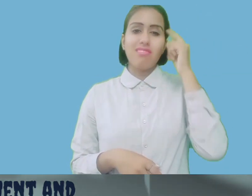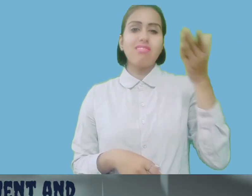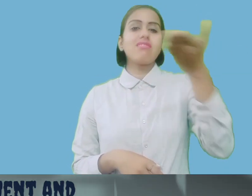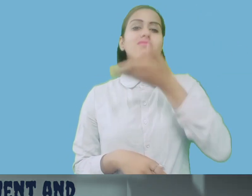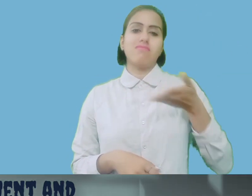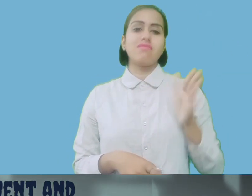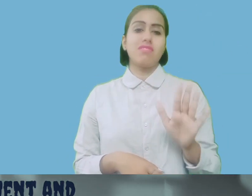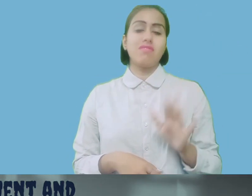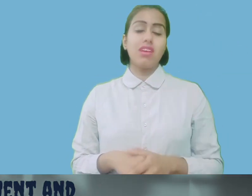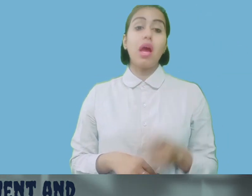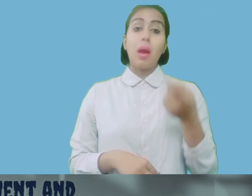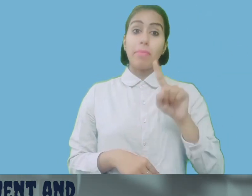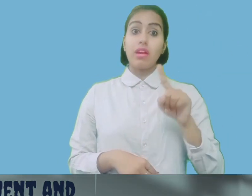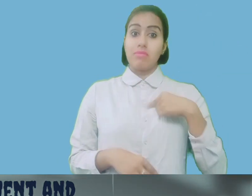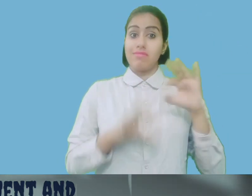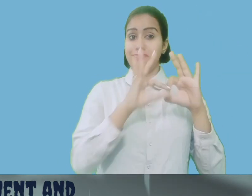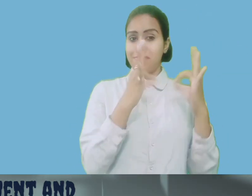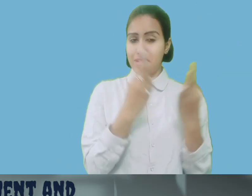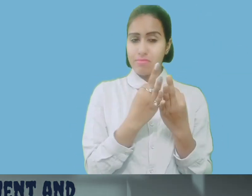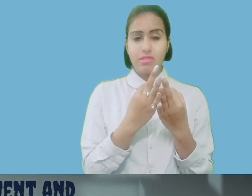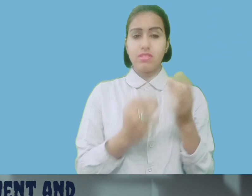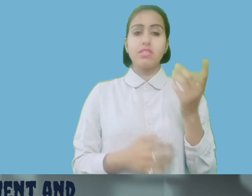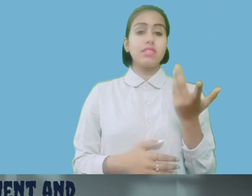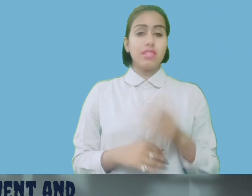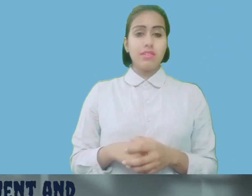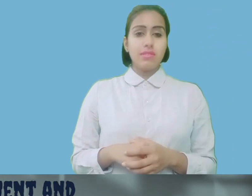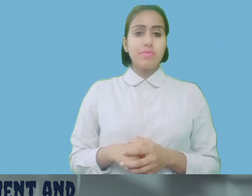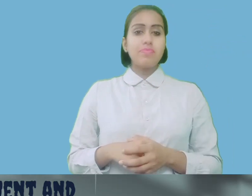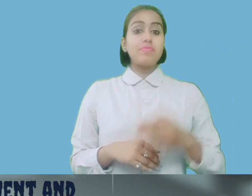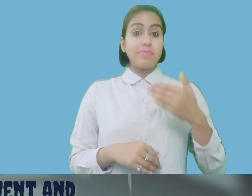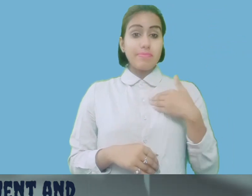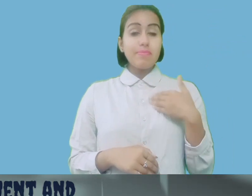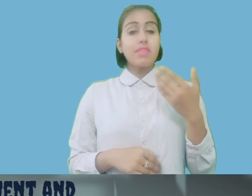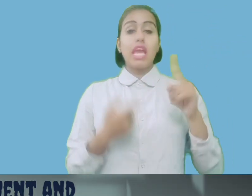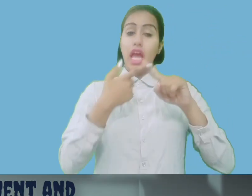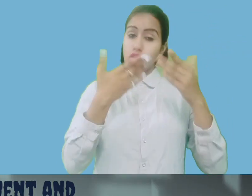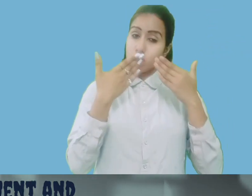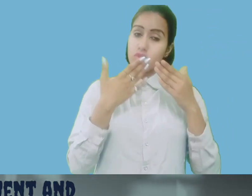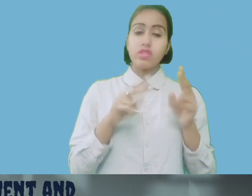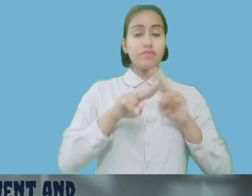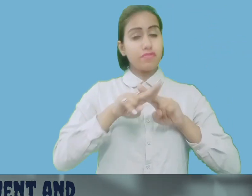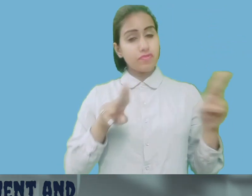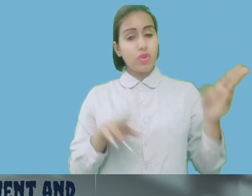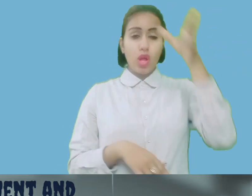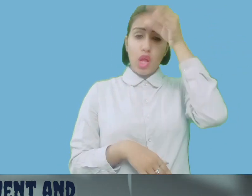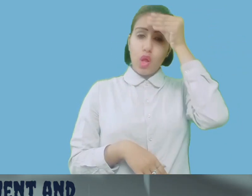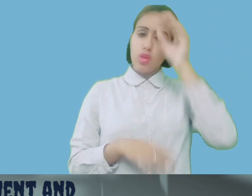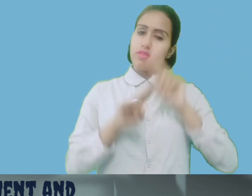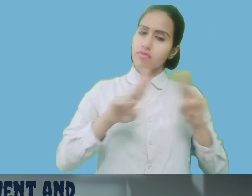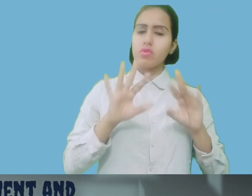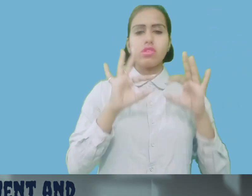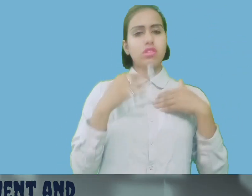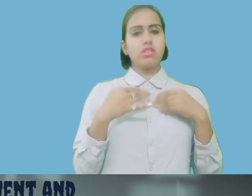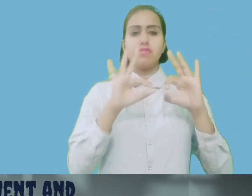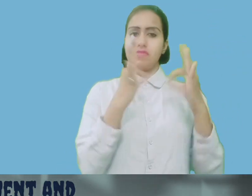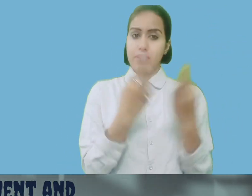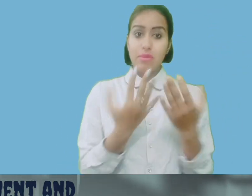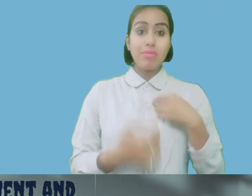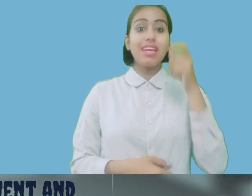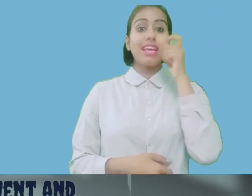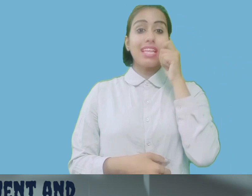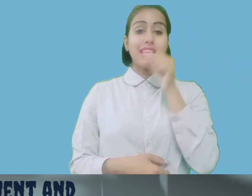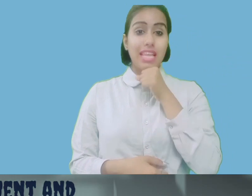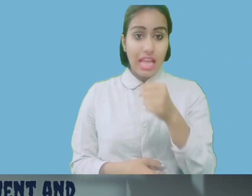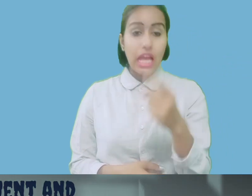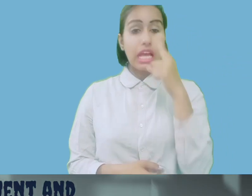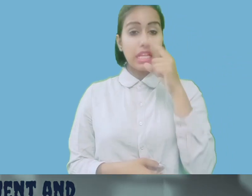जिसको लेते हुए कि रीवा में ऐसी कोई भी सुविधाएं नहीं थी जिनमें कि आपको सही तरह से गाइडेंस मिल सके। पर जैसे जैसे हो सका एक एक स्टेप